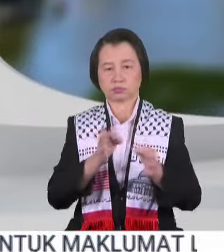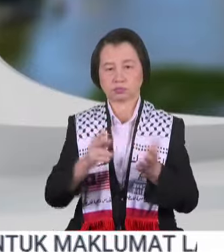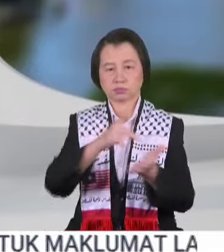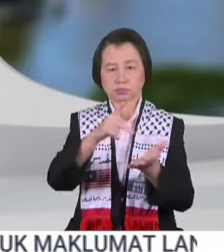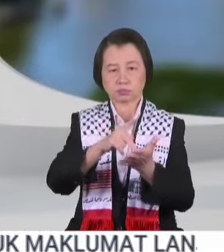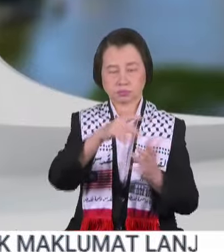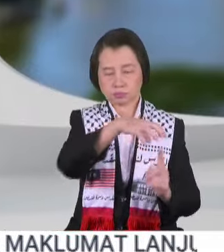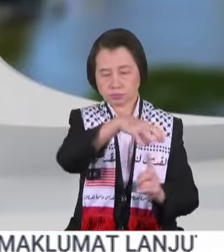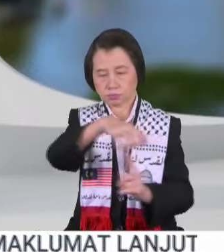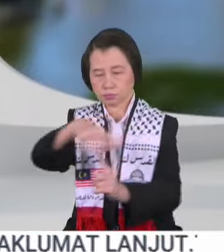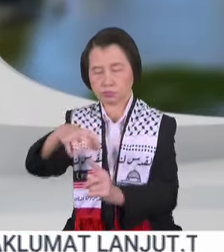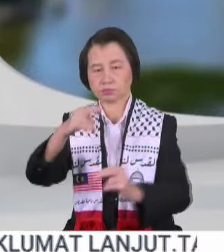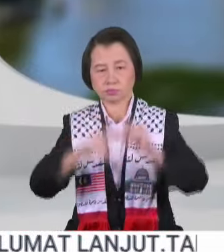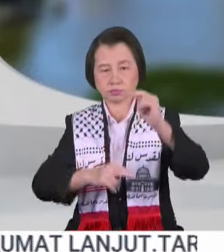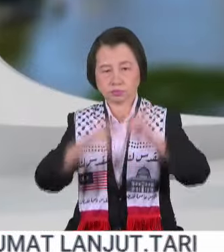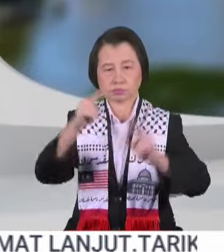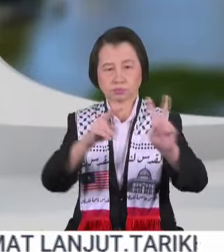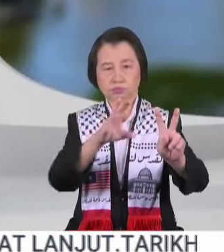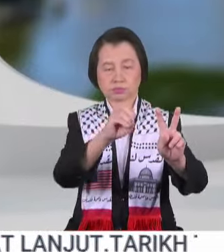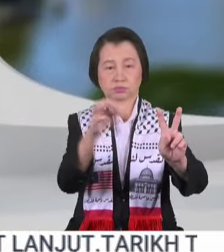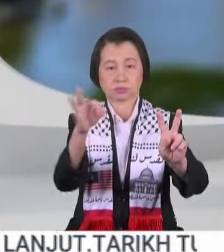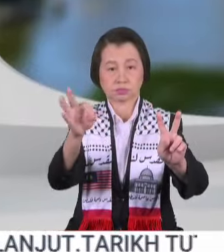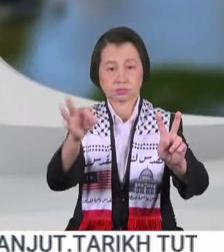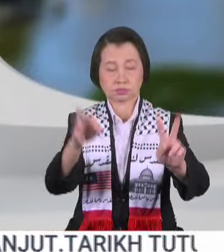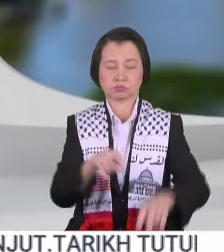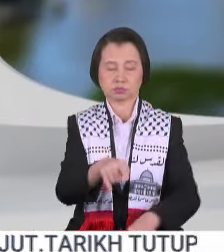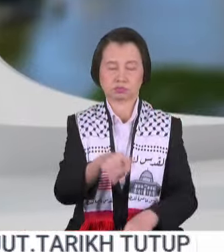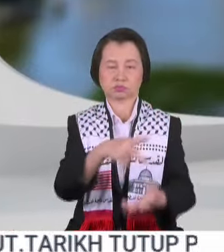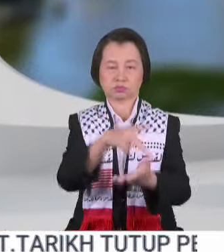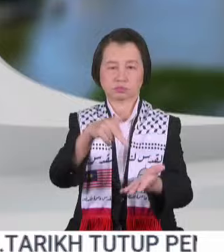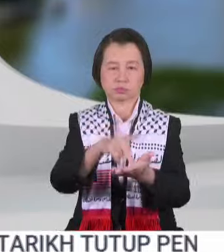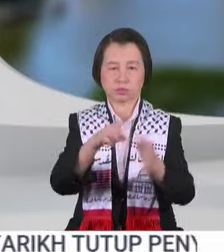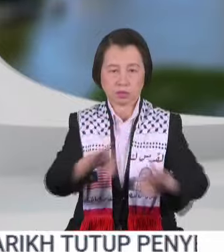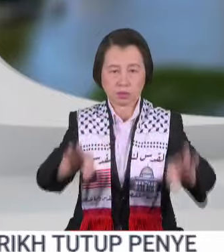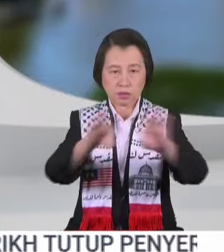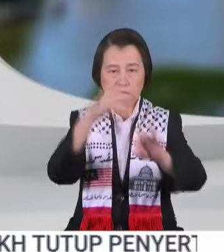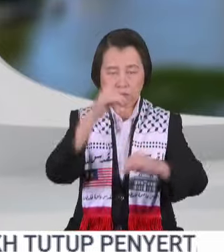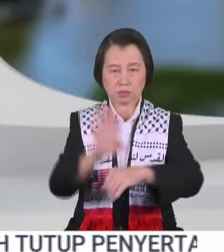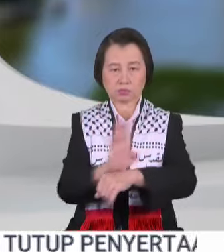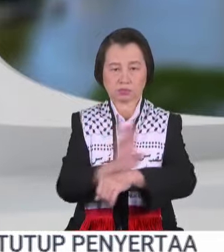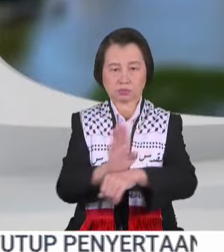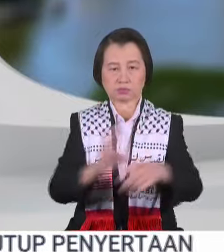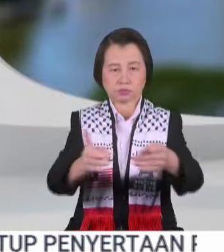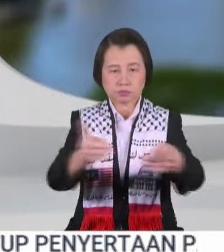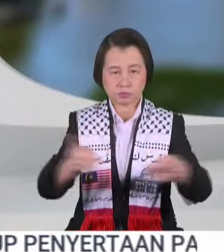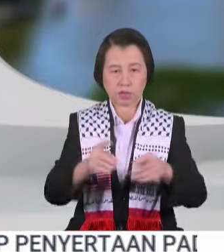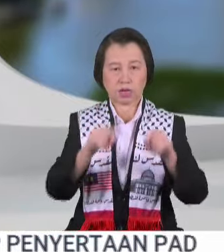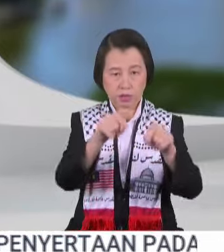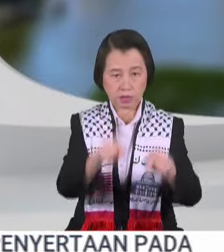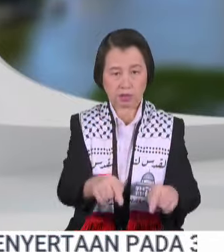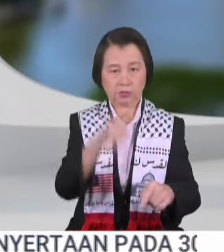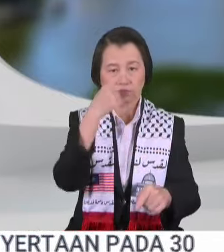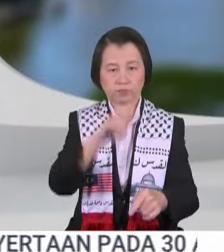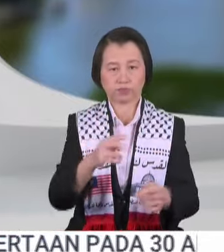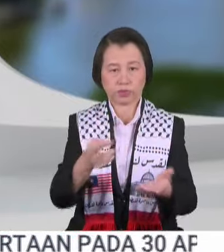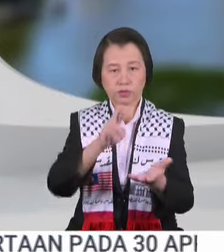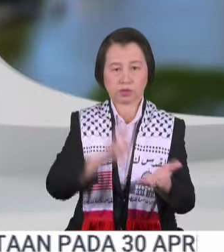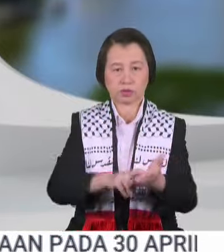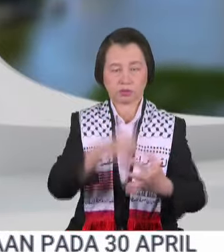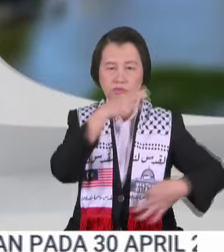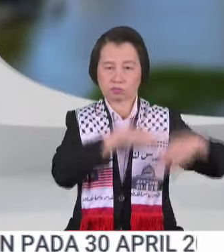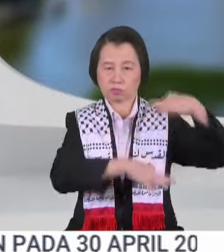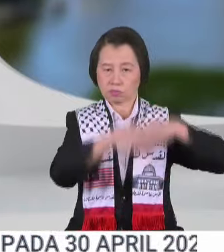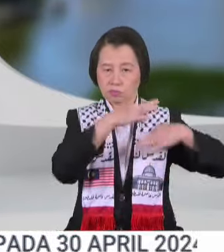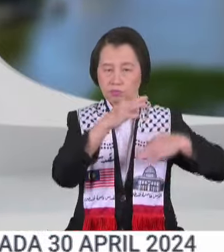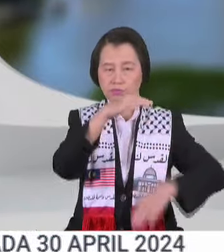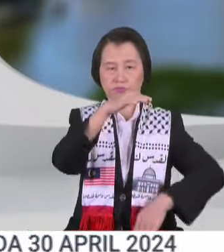pusat penjaja tersebut yang dibina pada 2019 merupakan kawasan utama untuk peniaga di daerah berkenaan untuk merekodkan